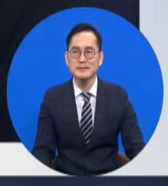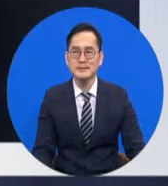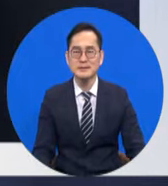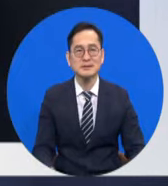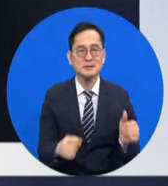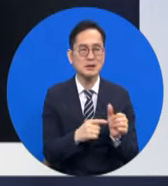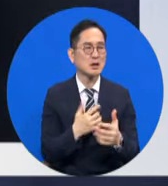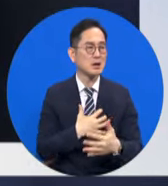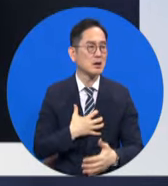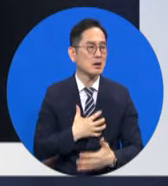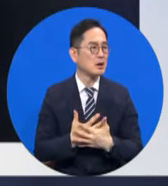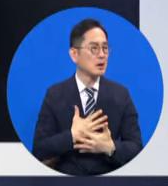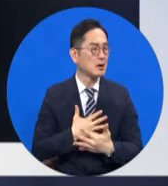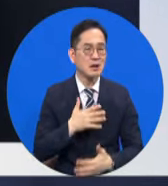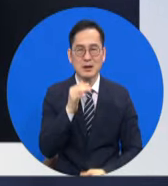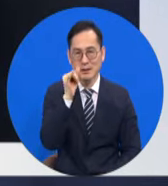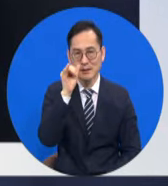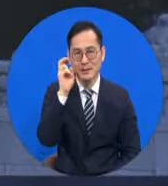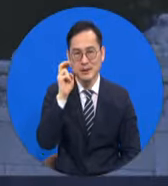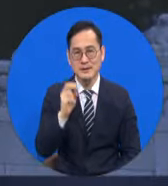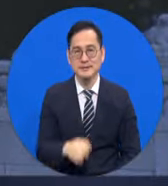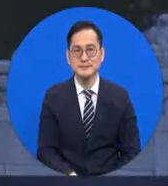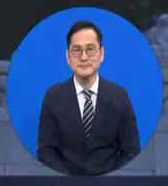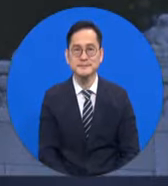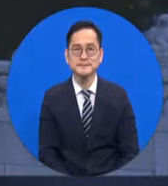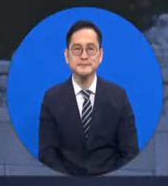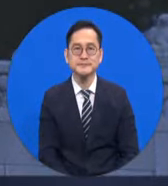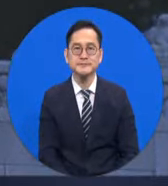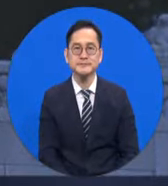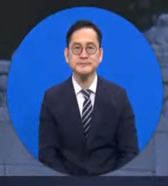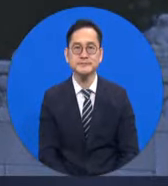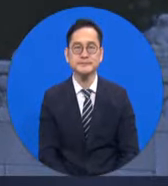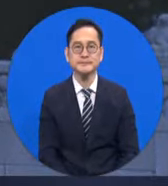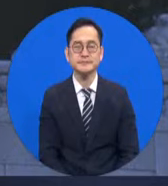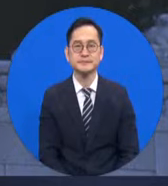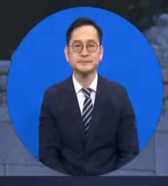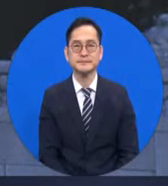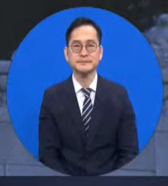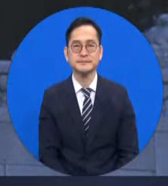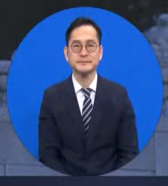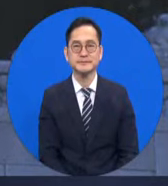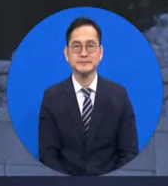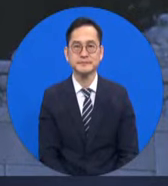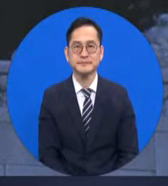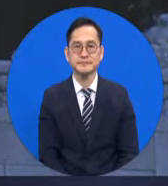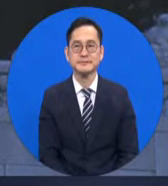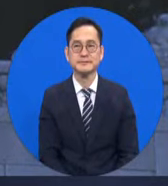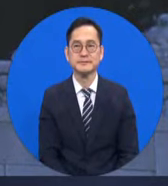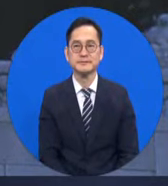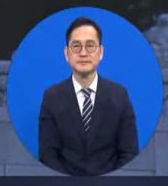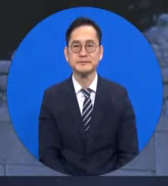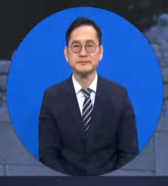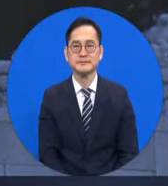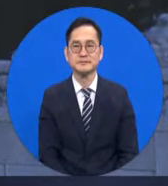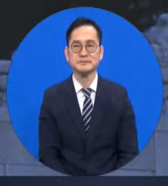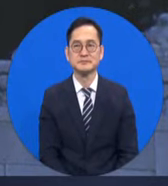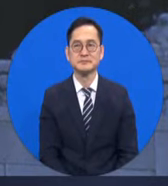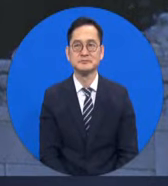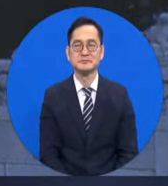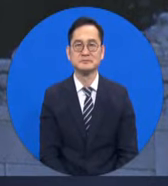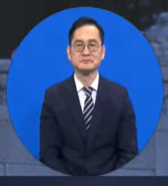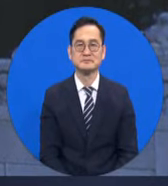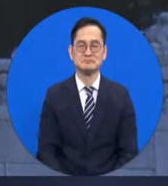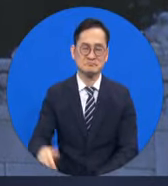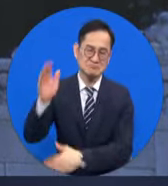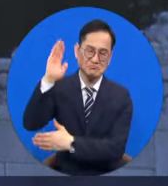기다리고 있지 않을까 생각이 듭니다. 예. 자, 양당 대표의 호소력 있는 마지막 결집